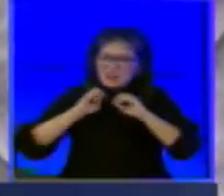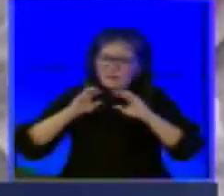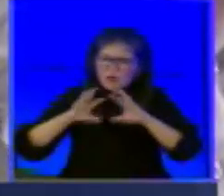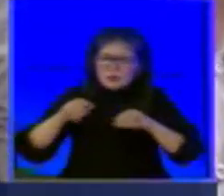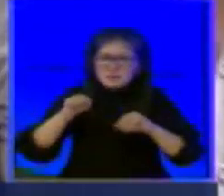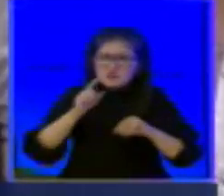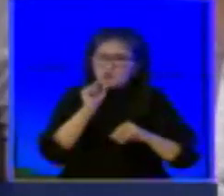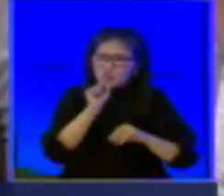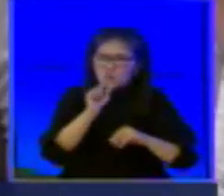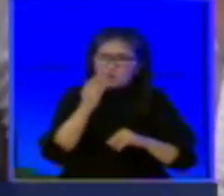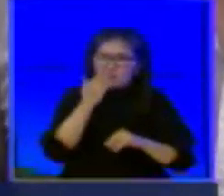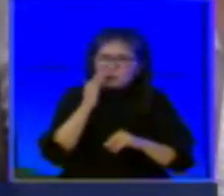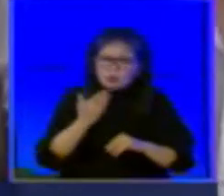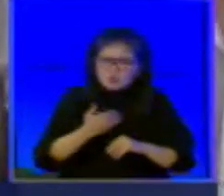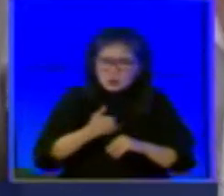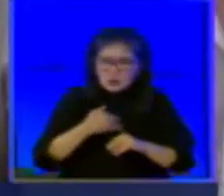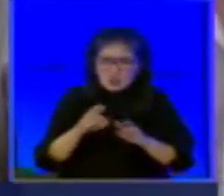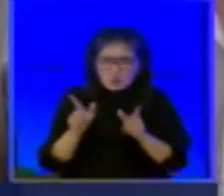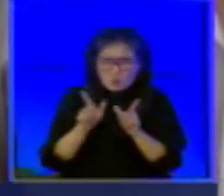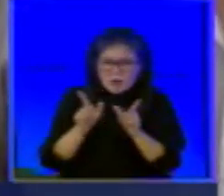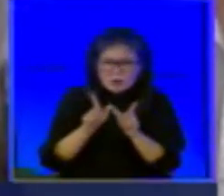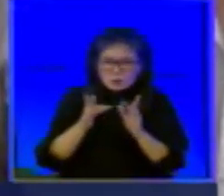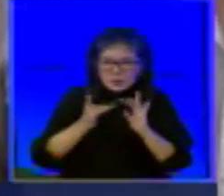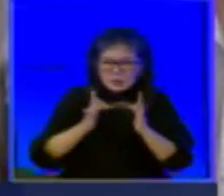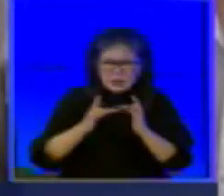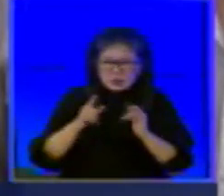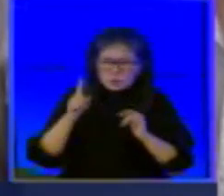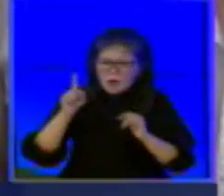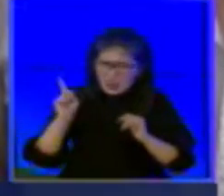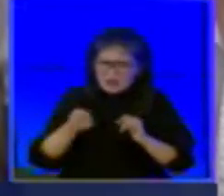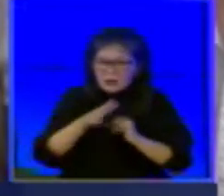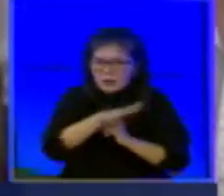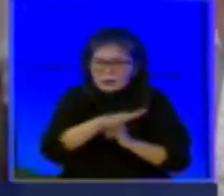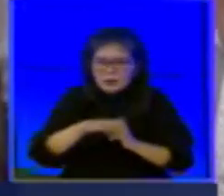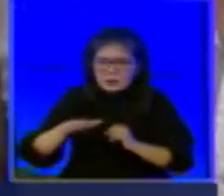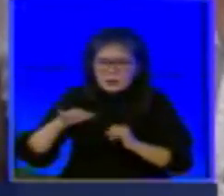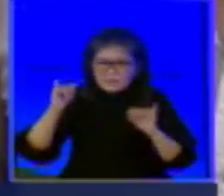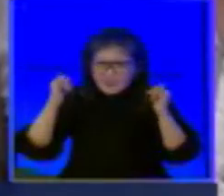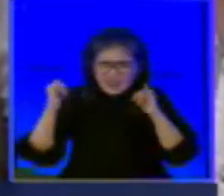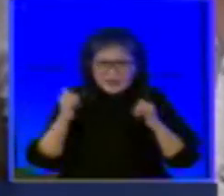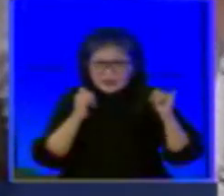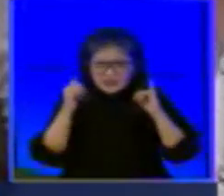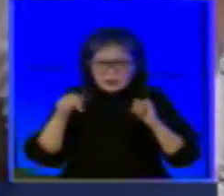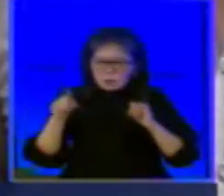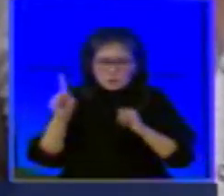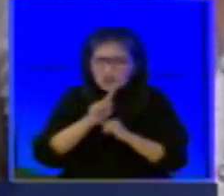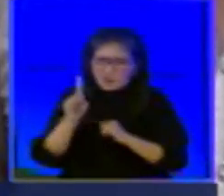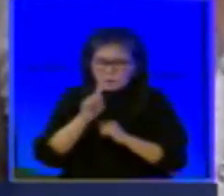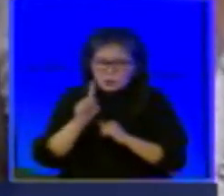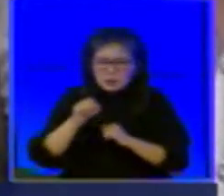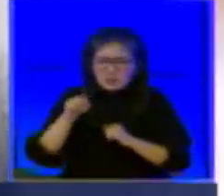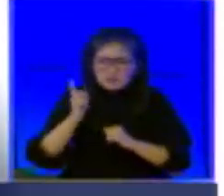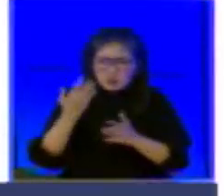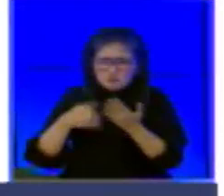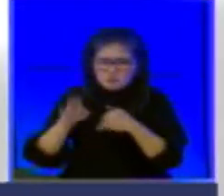warnet, bila ada anak pelajar yang sedang main game, ya suruh tidak boleh ada di lokasi itu untuk kembali